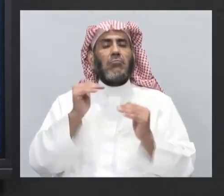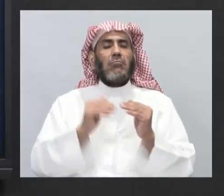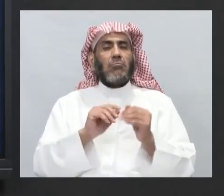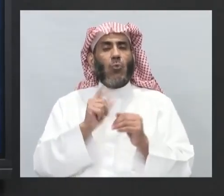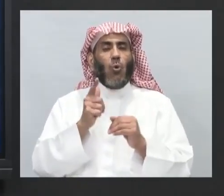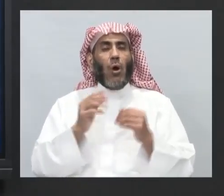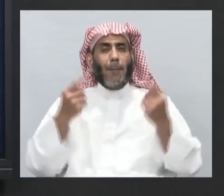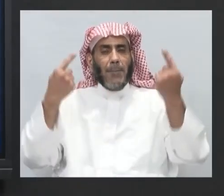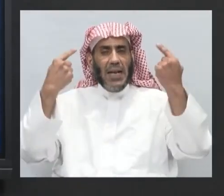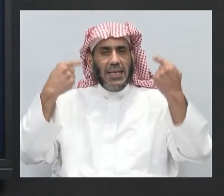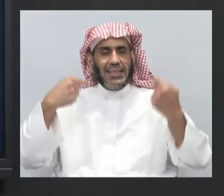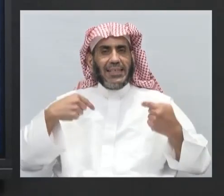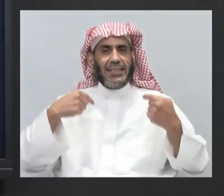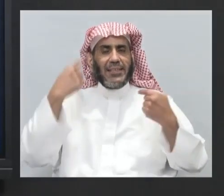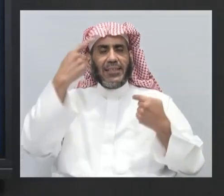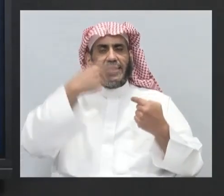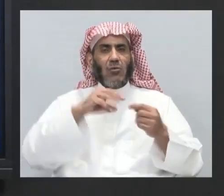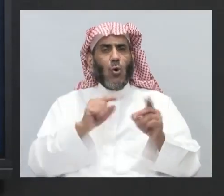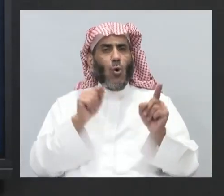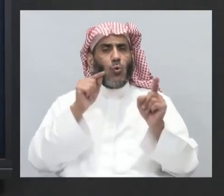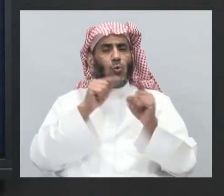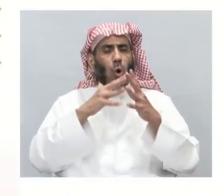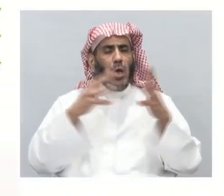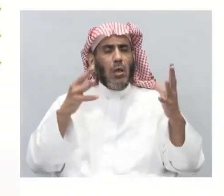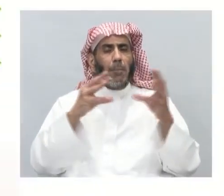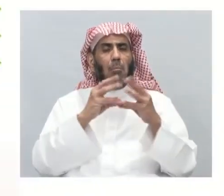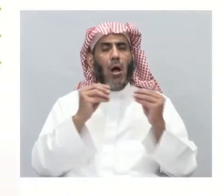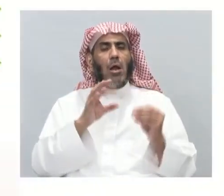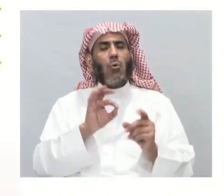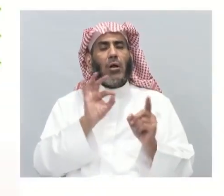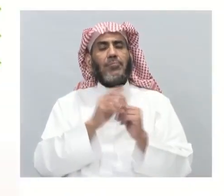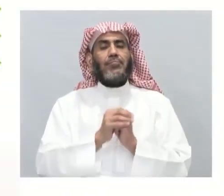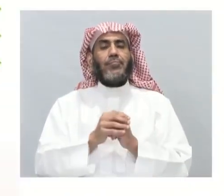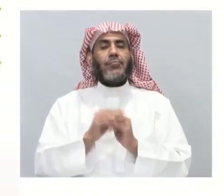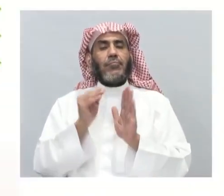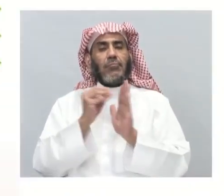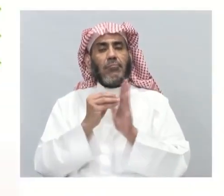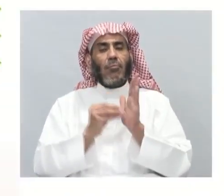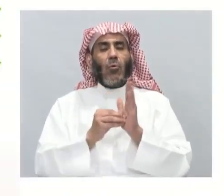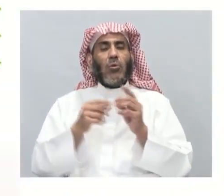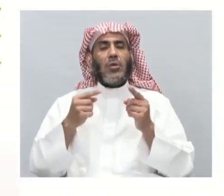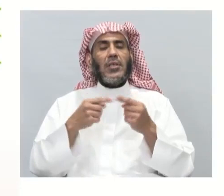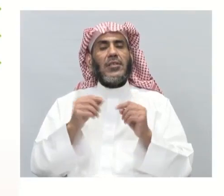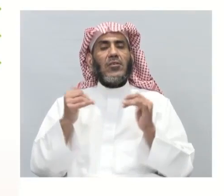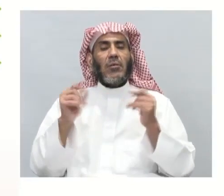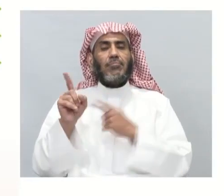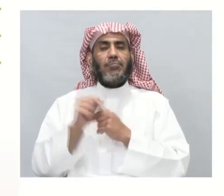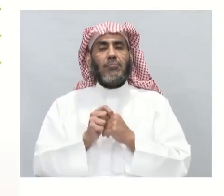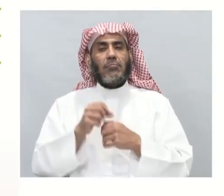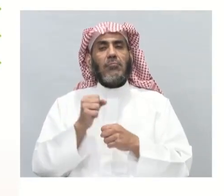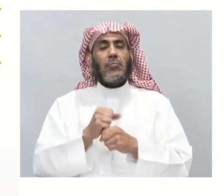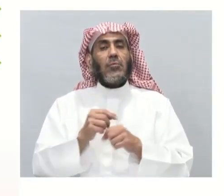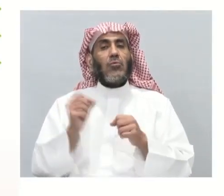للجسد لانها توصل كثير من المعاني هنا الان مكونات الاتصال سبق وذكرناها اذا اشرت انا